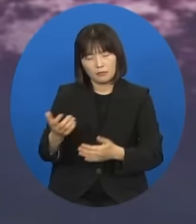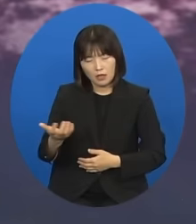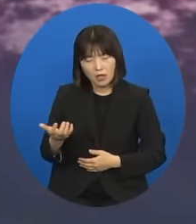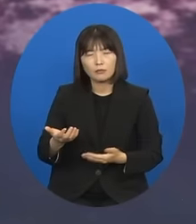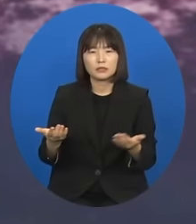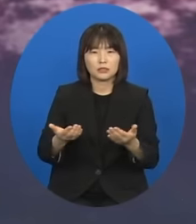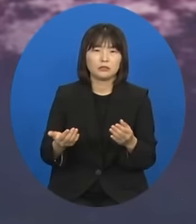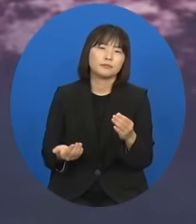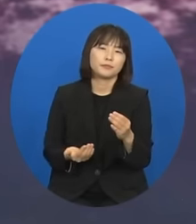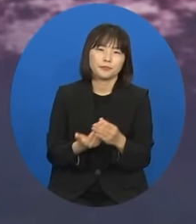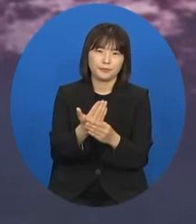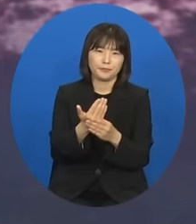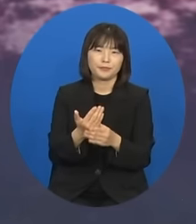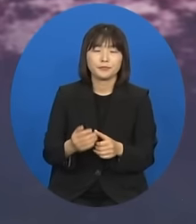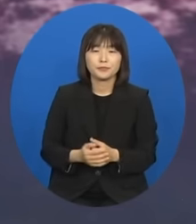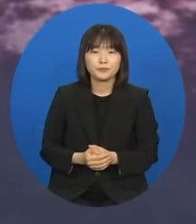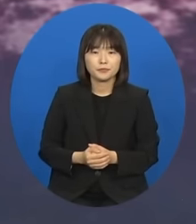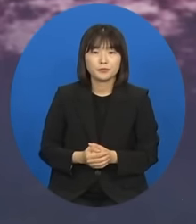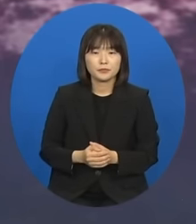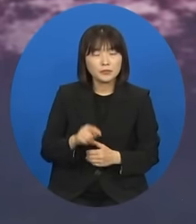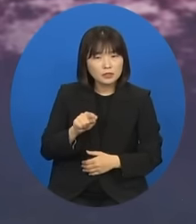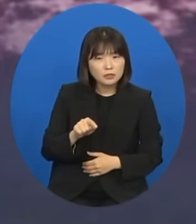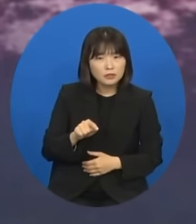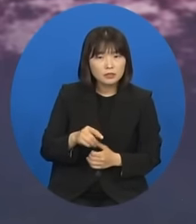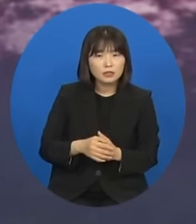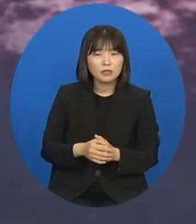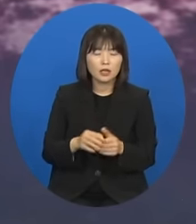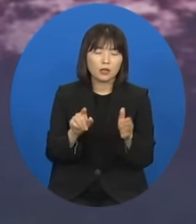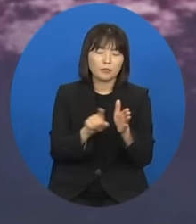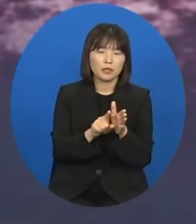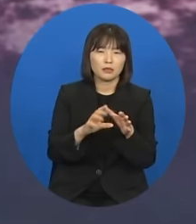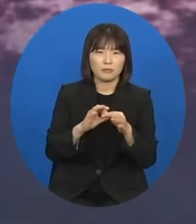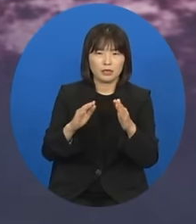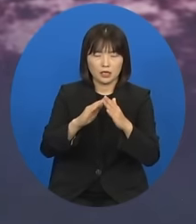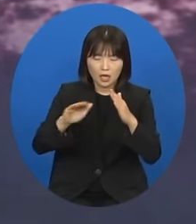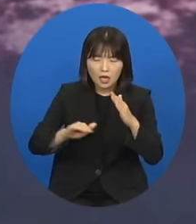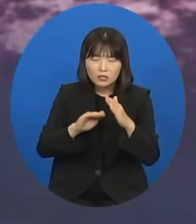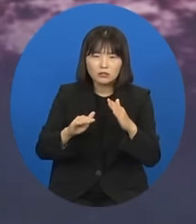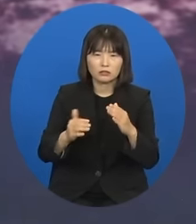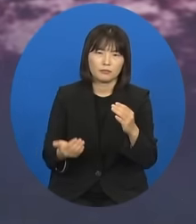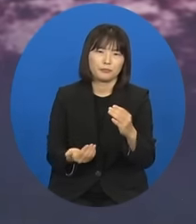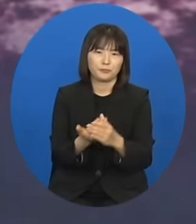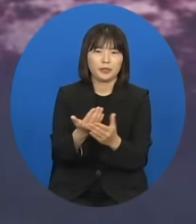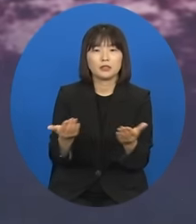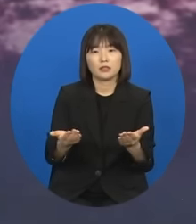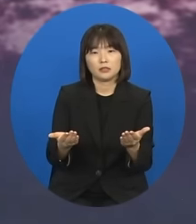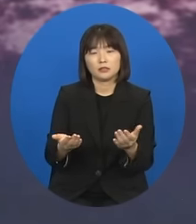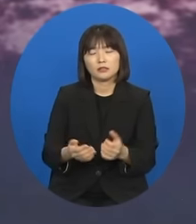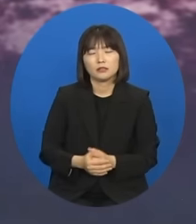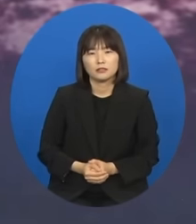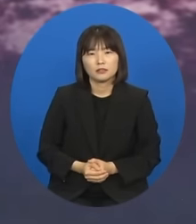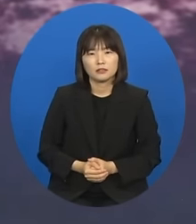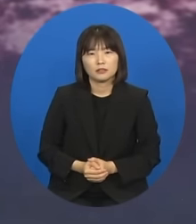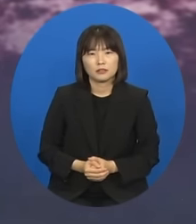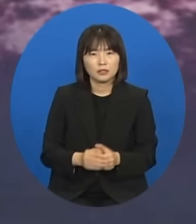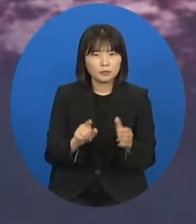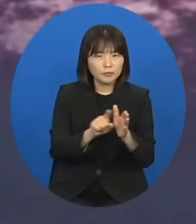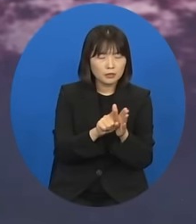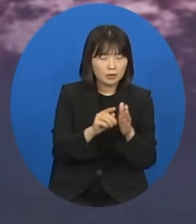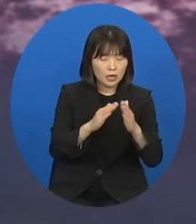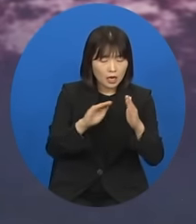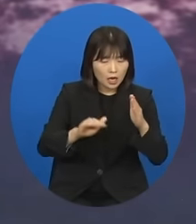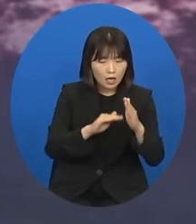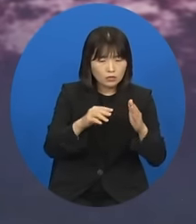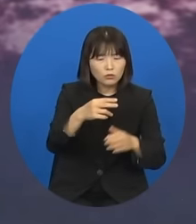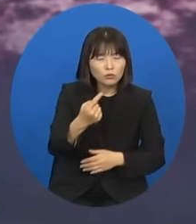벌어지게 되는 거예요 이것이 어디에서 벌어졌다고 믿음의 가정에서 벌어졌다는 거예요 여러분 믿음의 가정도 아플